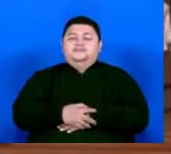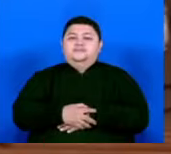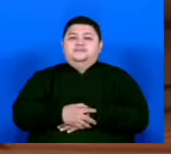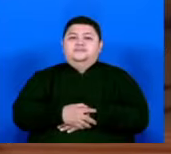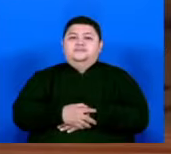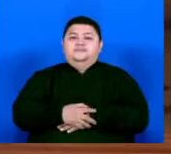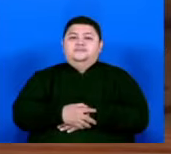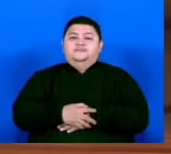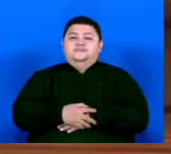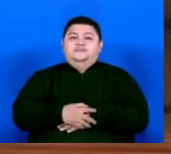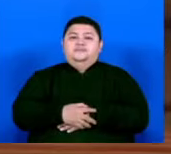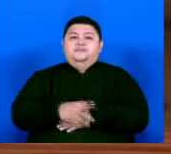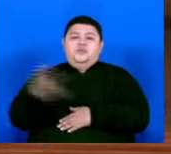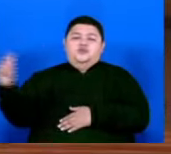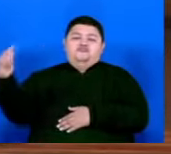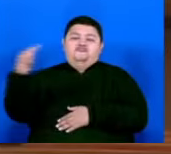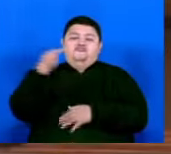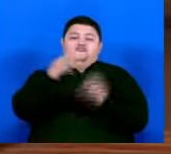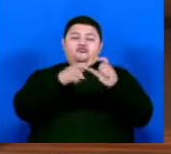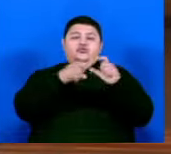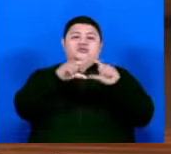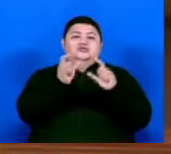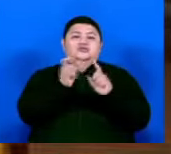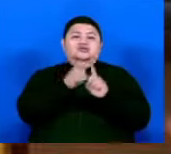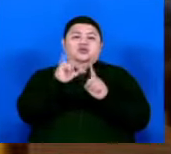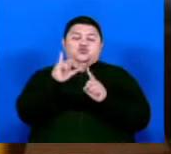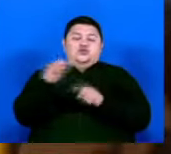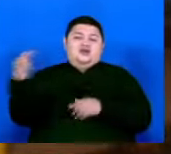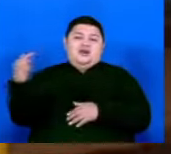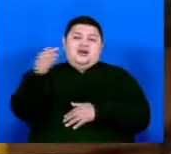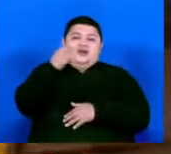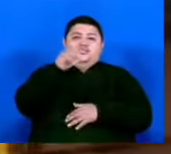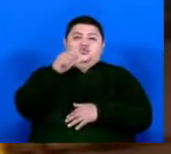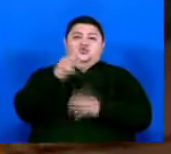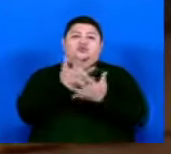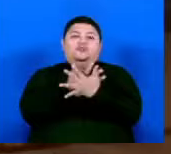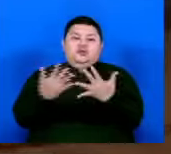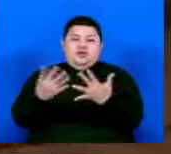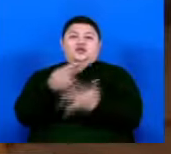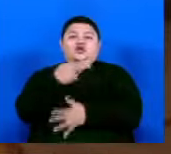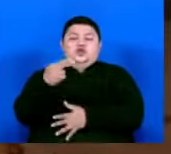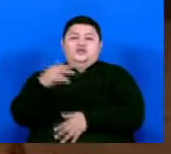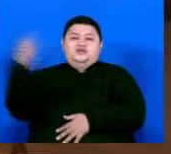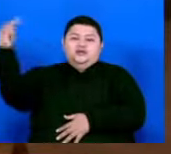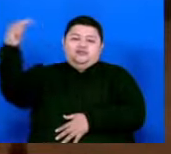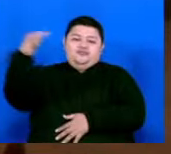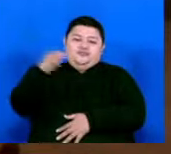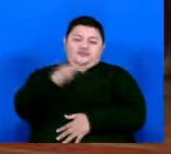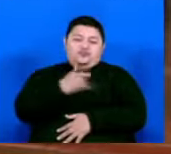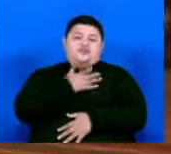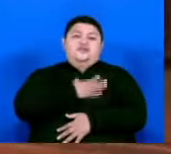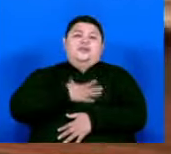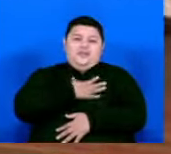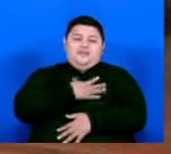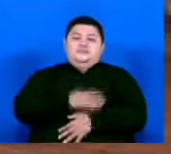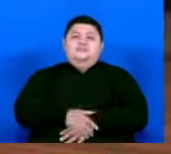Dengan menggunakan maskapai Saudi Arabian Airlines, para jemaah haji tiba di tanah air dengan selamat. Sebagian